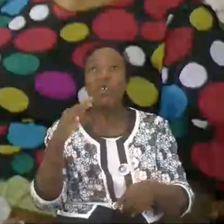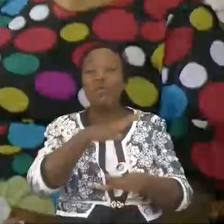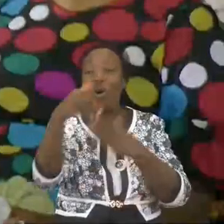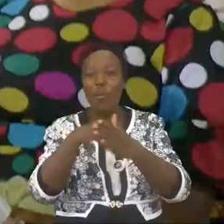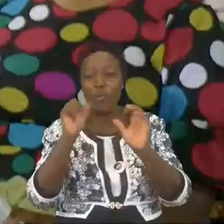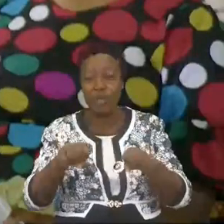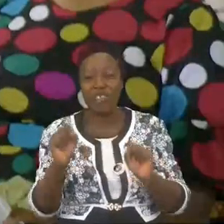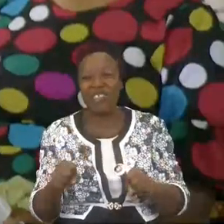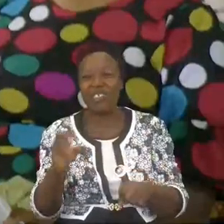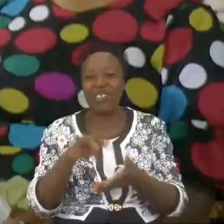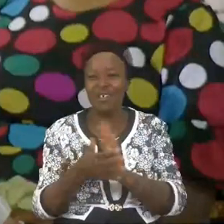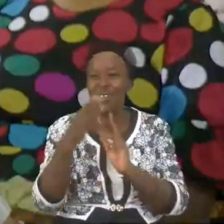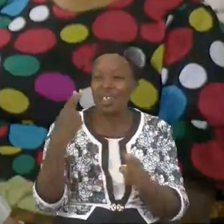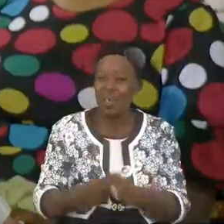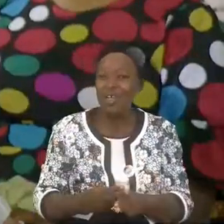les possibilités.